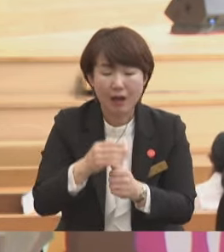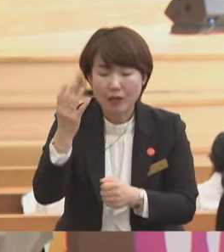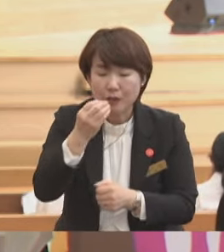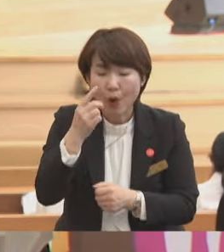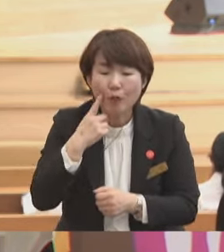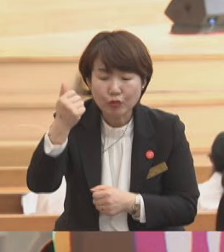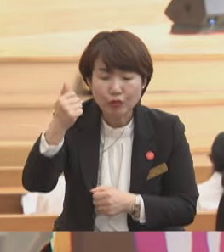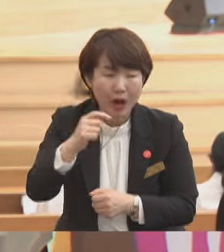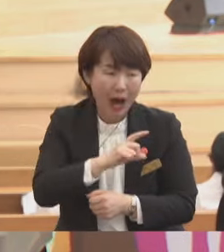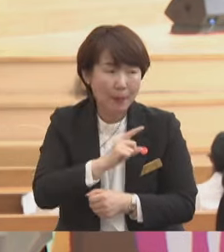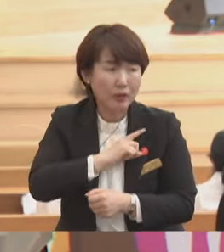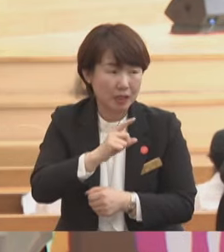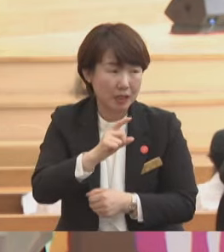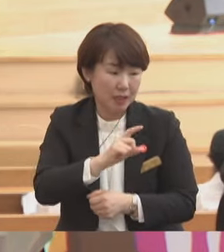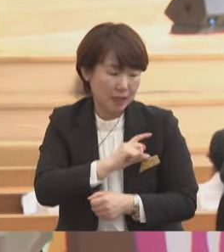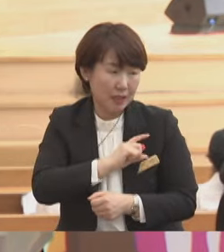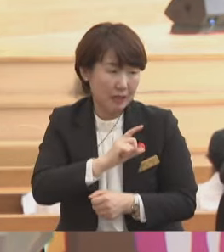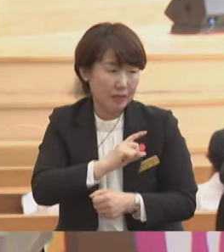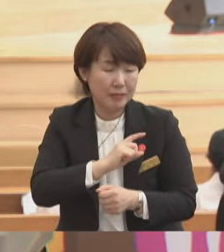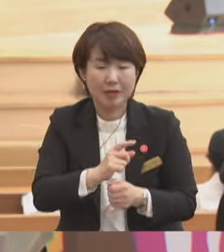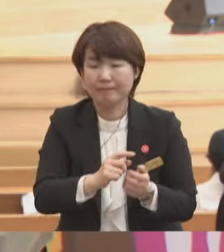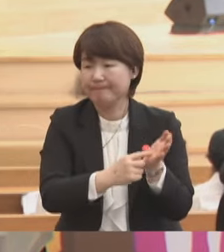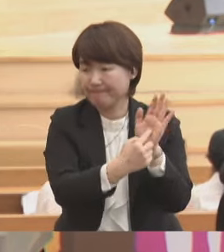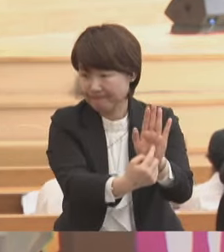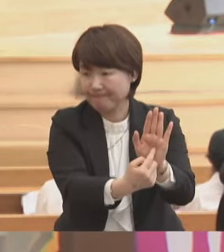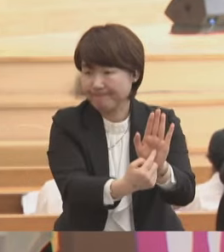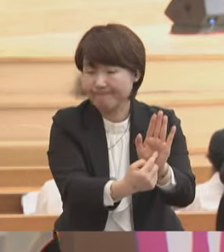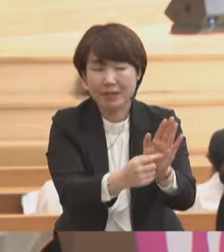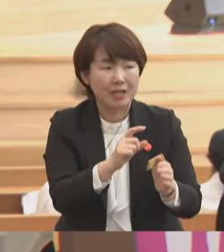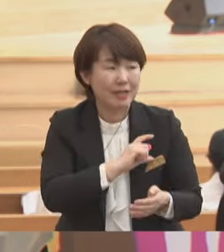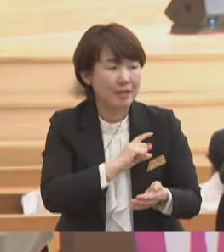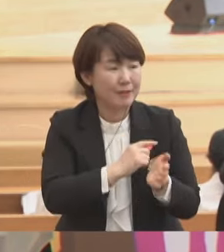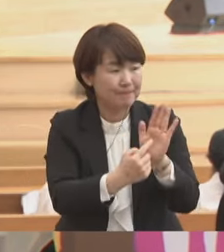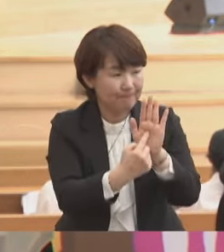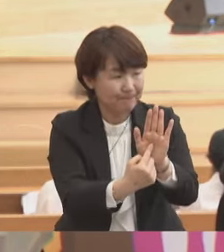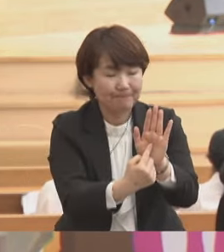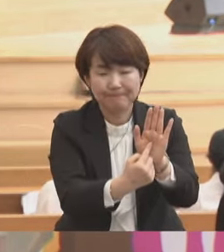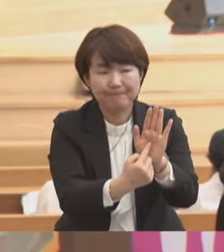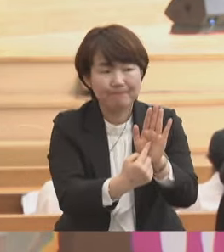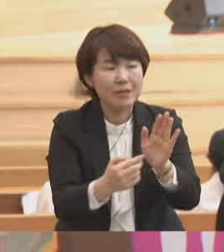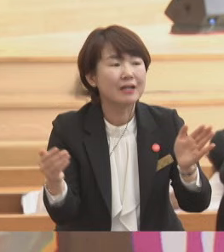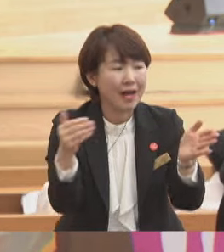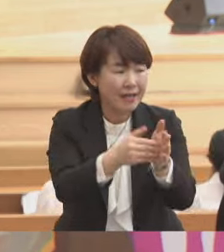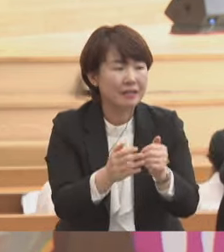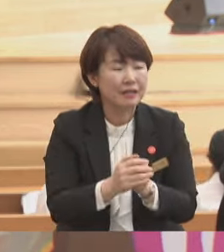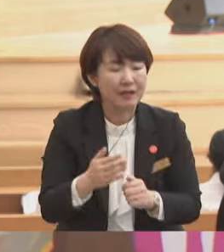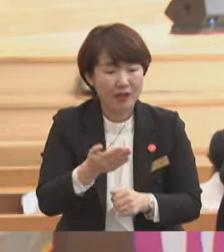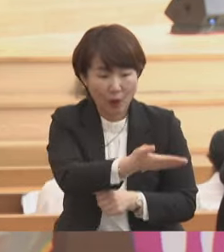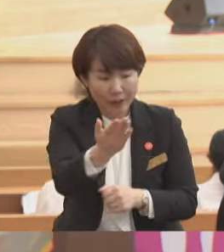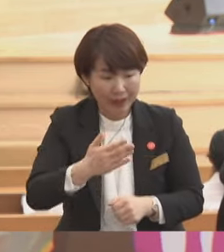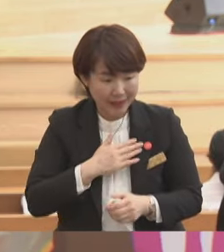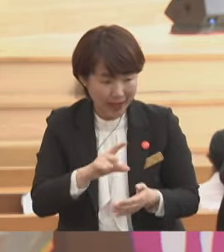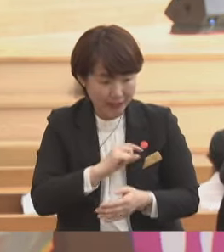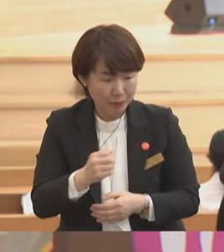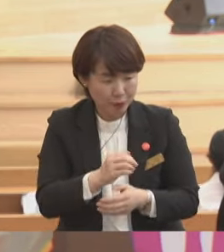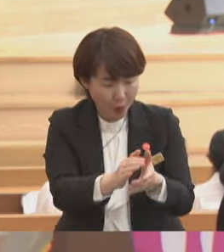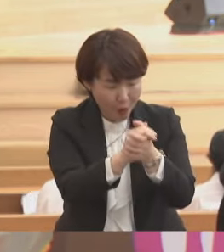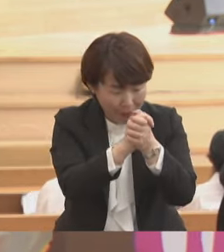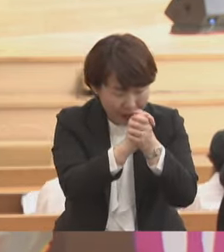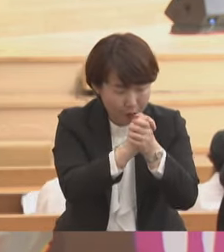이름을 내걸어서 아지 그렇게 해서까지 뭐라고 말씀하시면 너희가 내 이름으로 무엇이든지